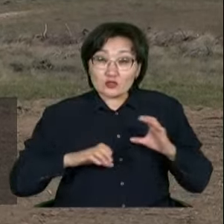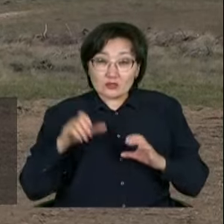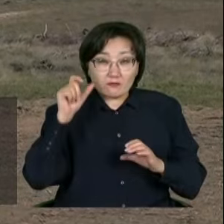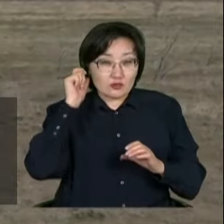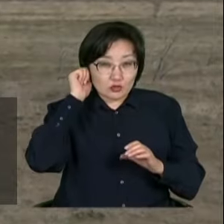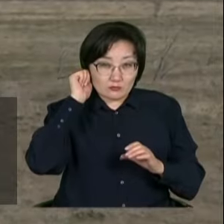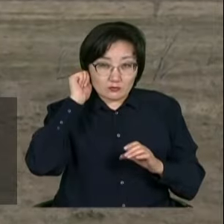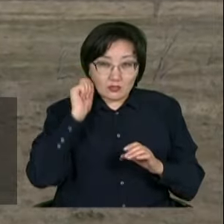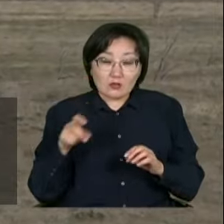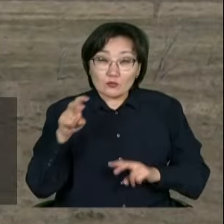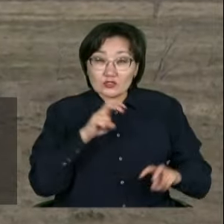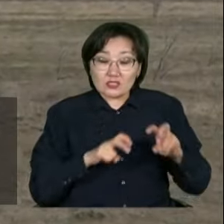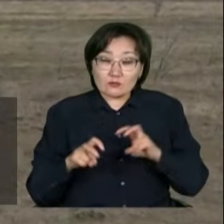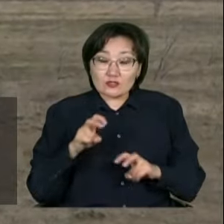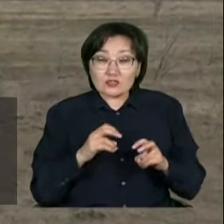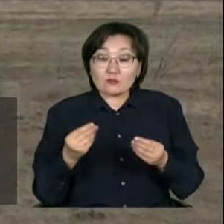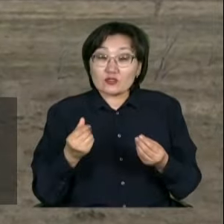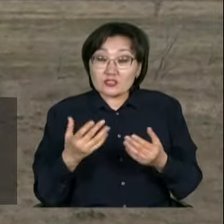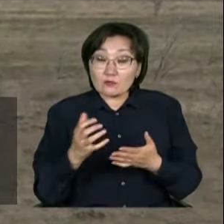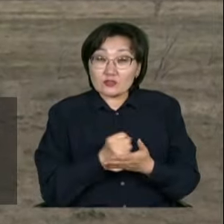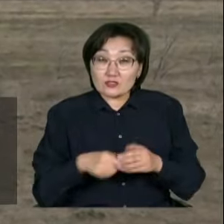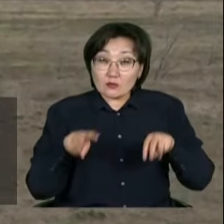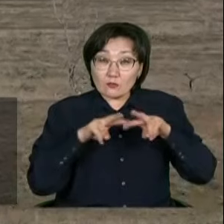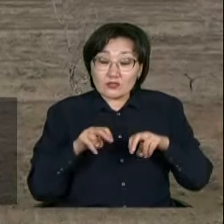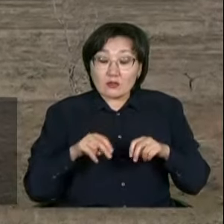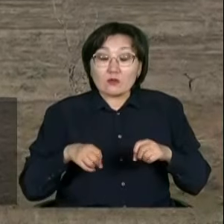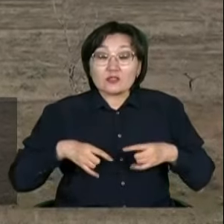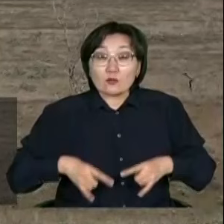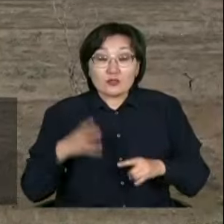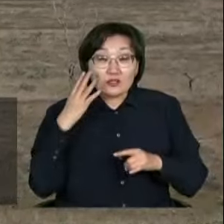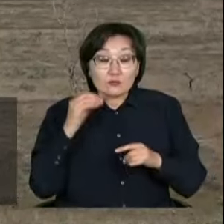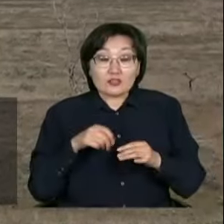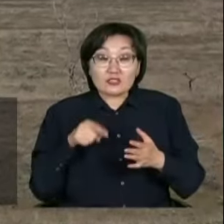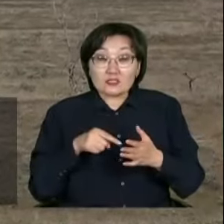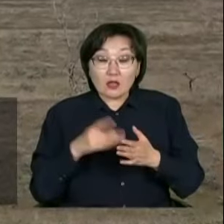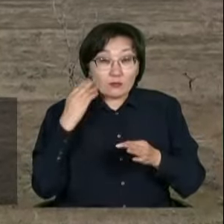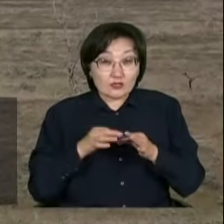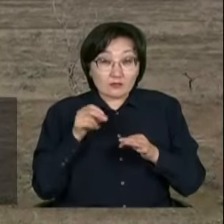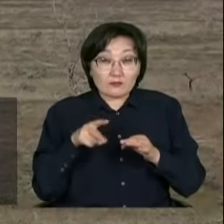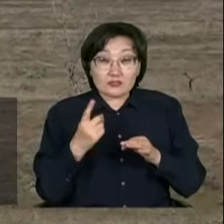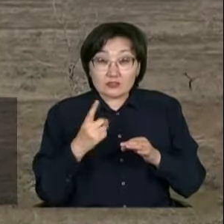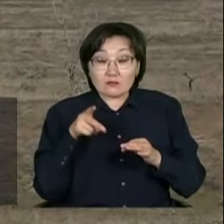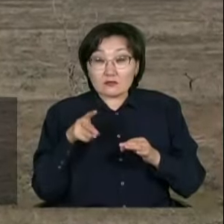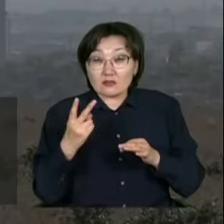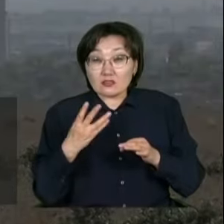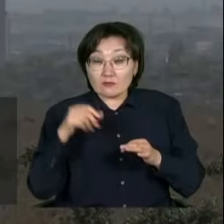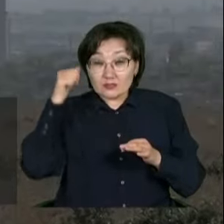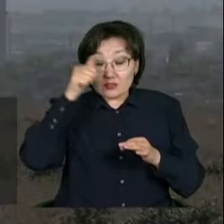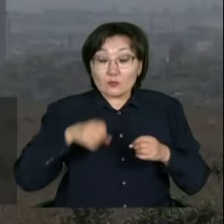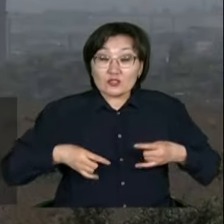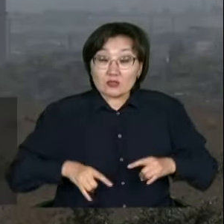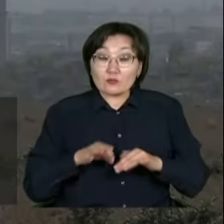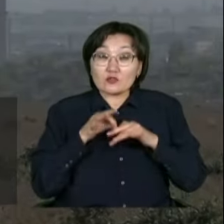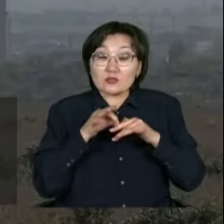возраста, искавшие наживы. По версии следствия, уроженцы Алматы и Алматинской области 2001 года и 2003 годов рождения